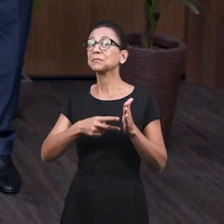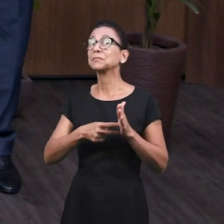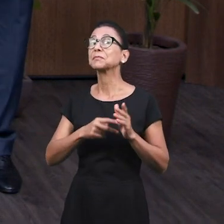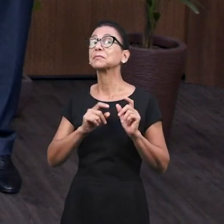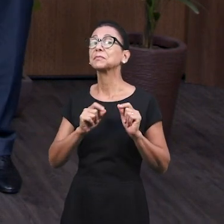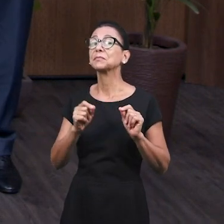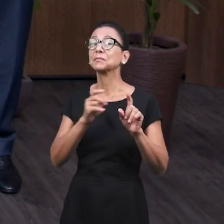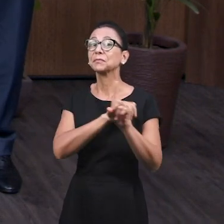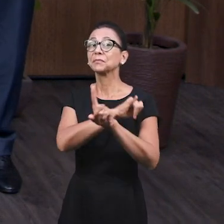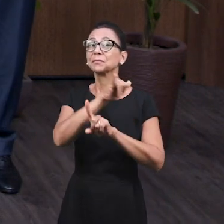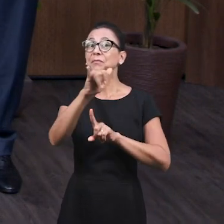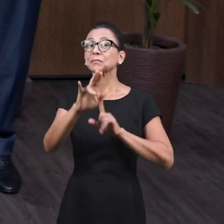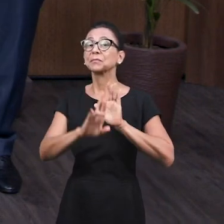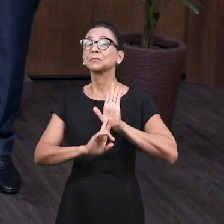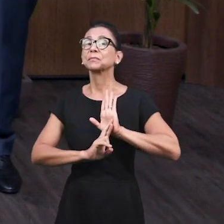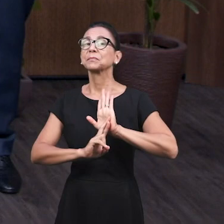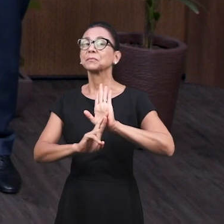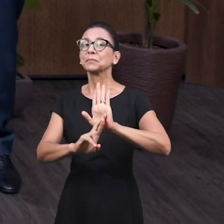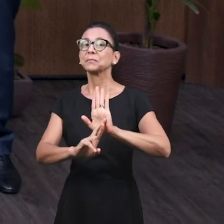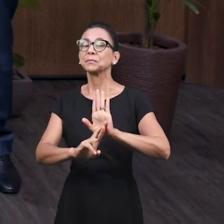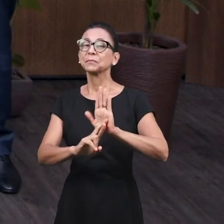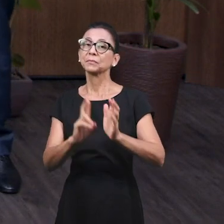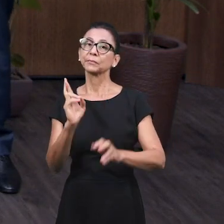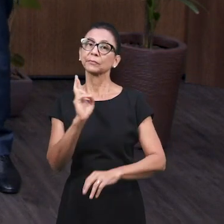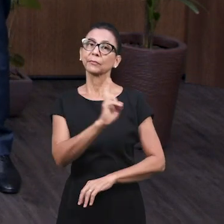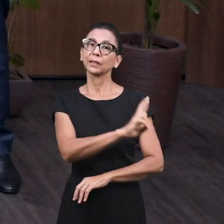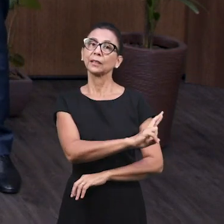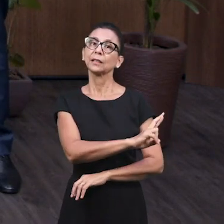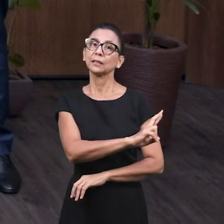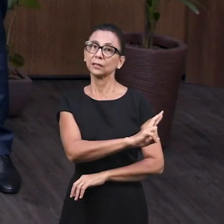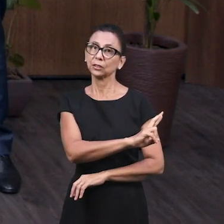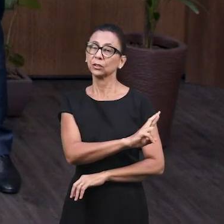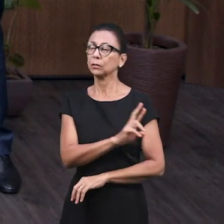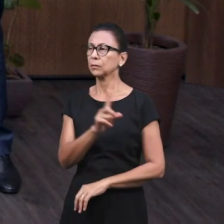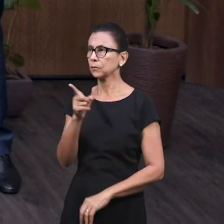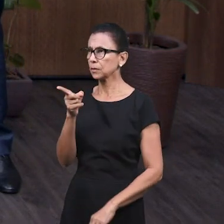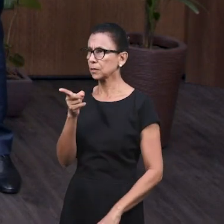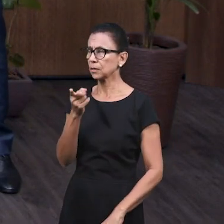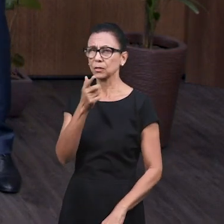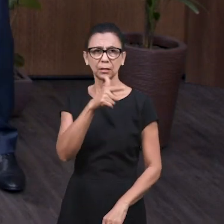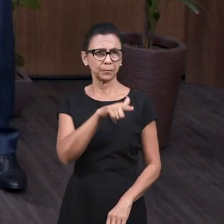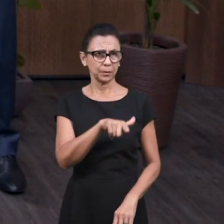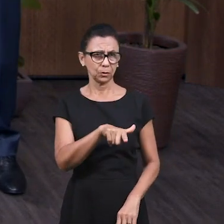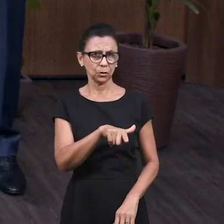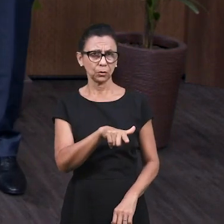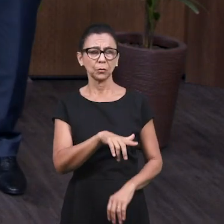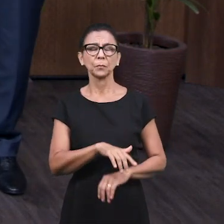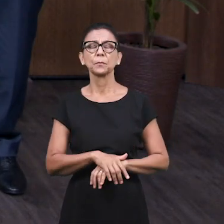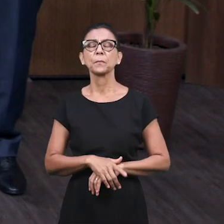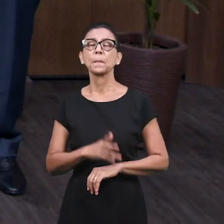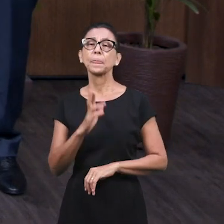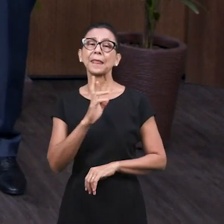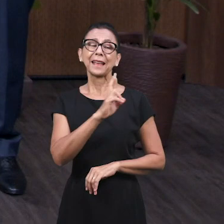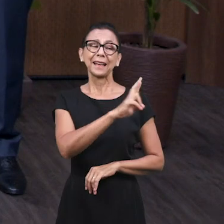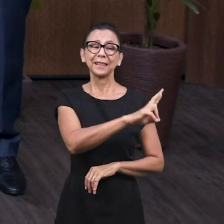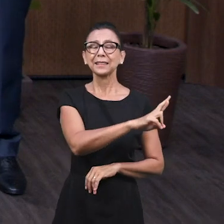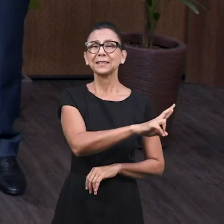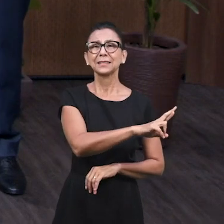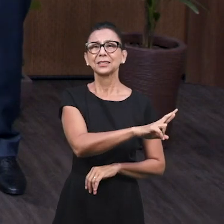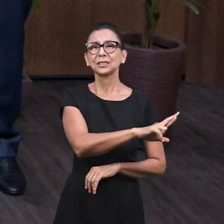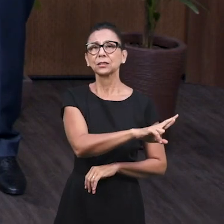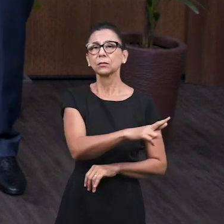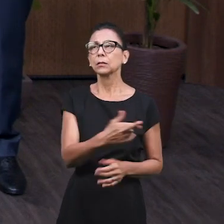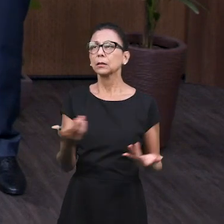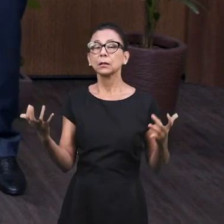prophétiquement la religion. Vous avez déjà dit un peu sur ça, que